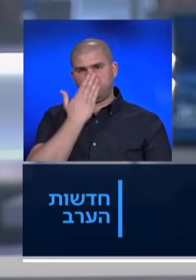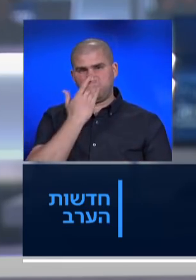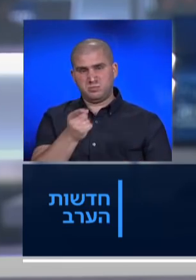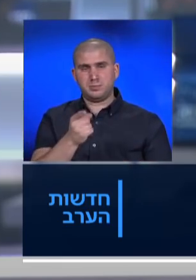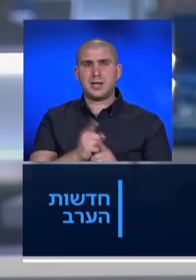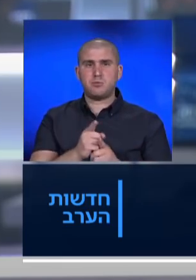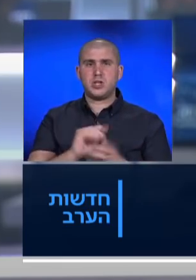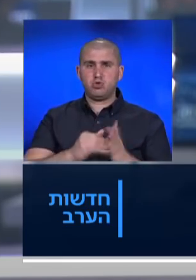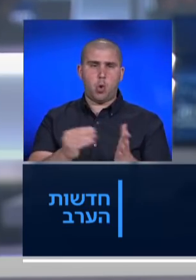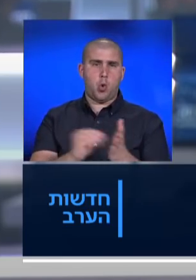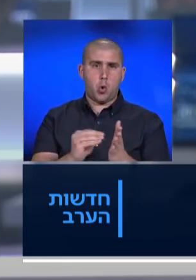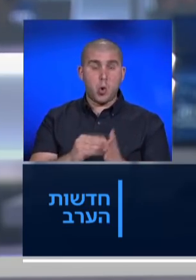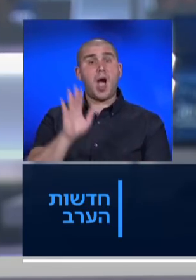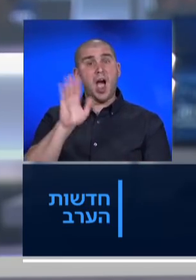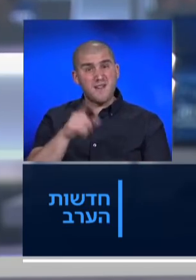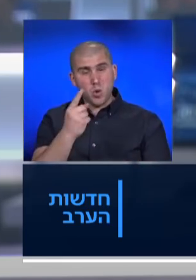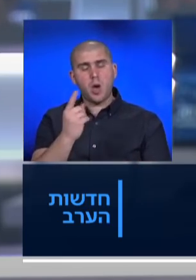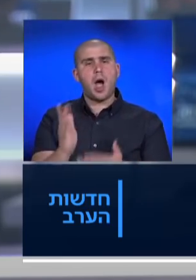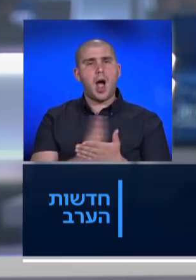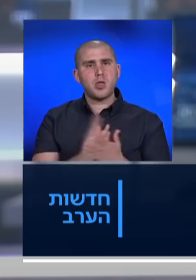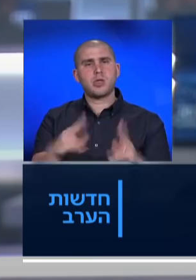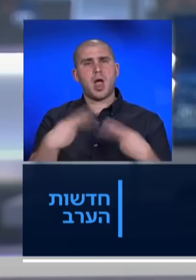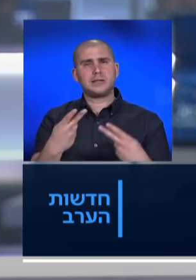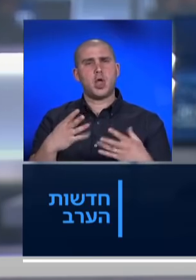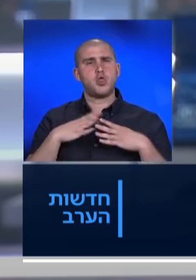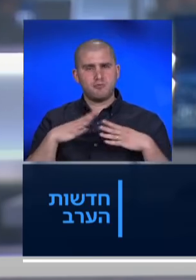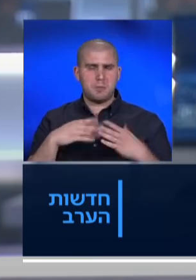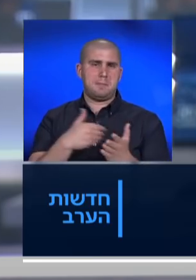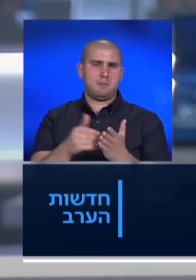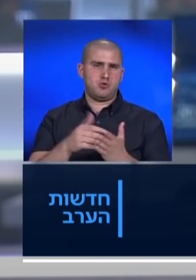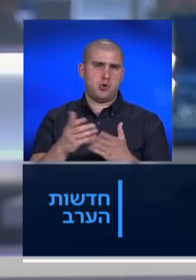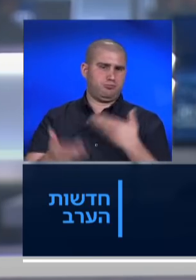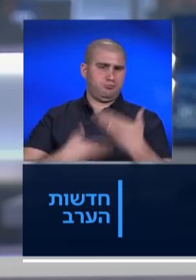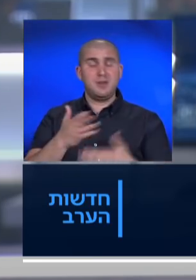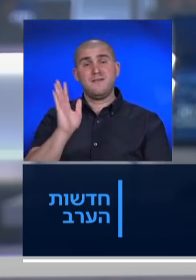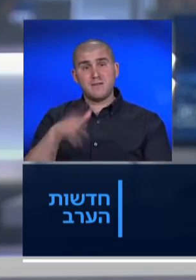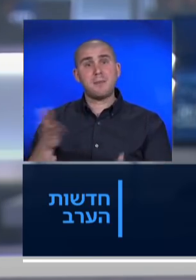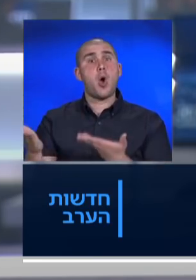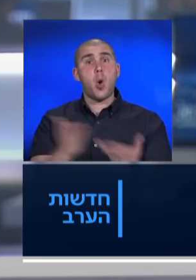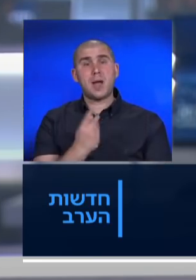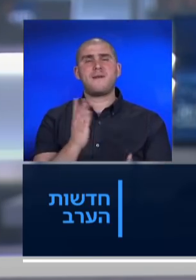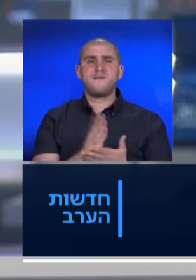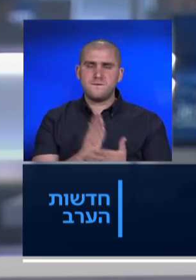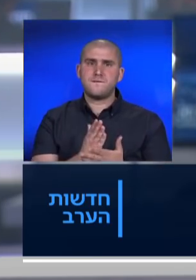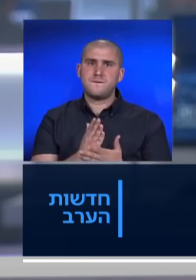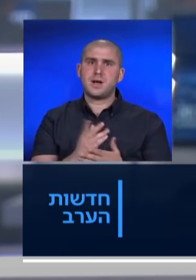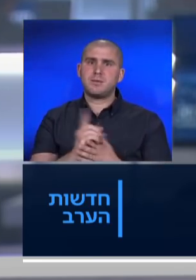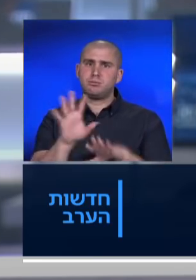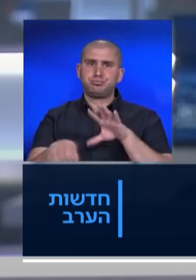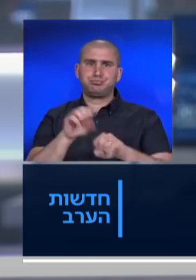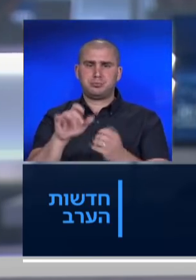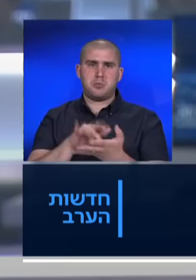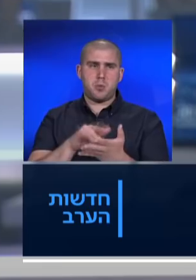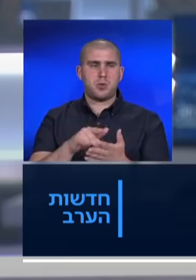ניתן. למרות זאת, ההכנות לחזרת הנופשים נמשכות במרץ, וגם האורחים כבר משריינים מקום. הכתבה של רובי